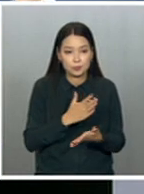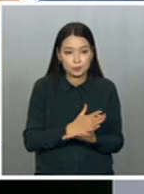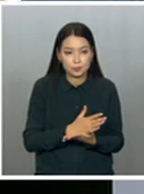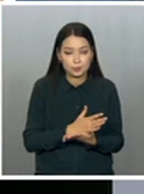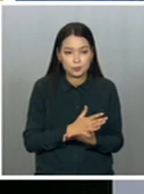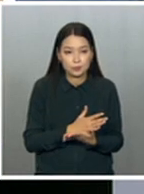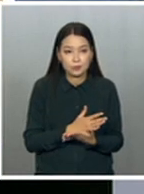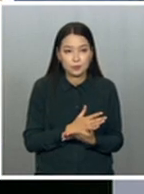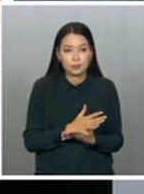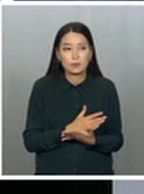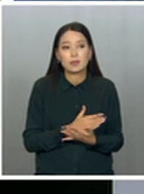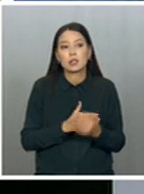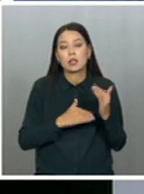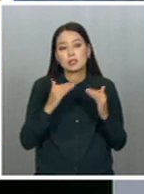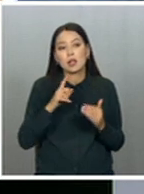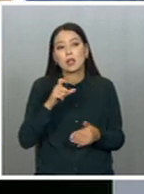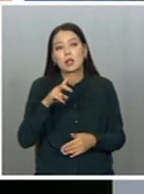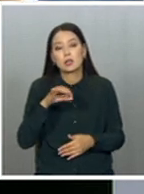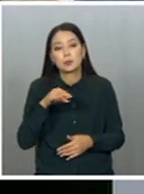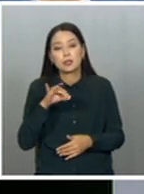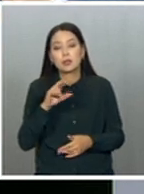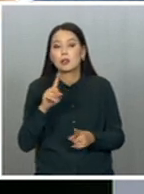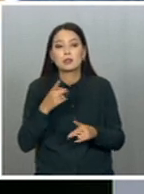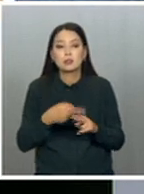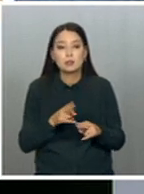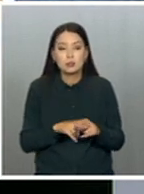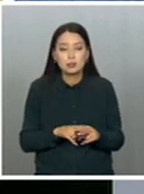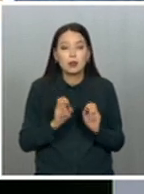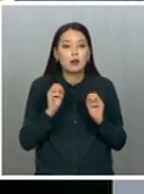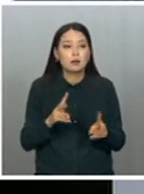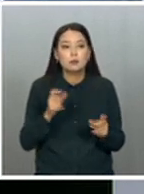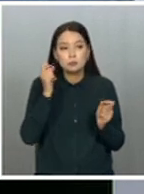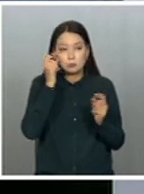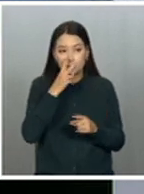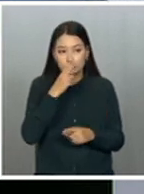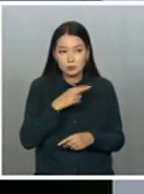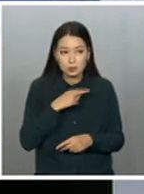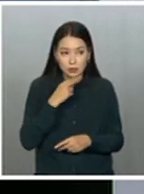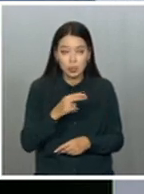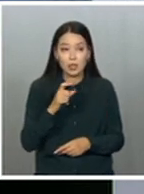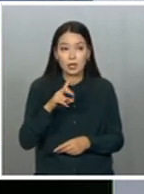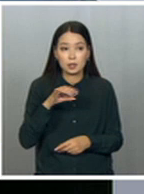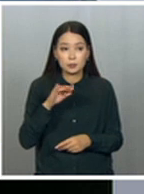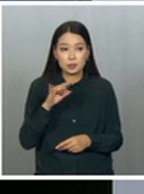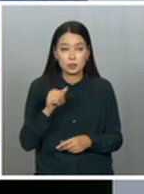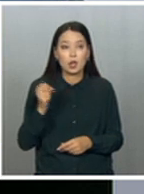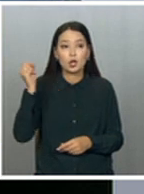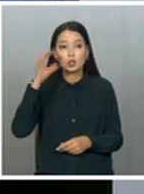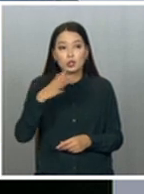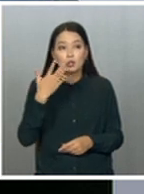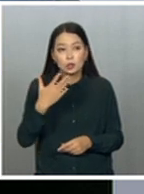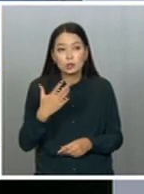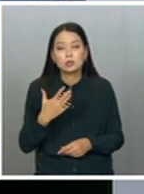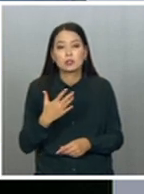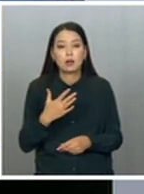Ал эклиптика дегеніміз не? Осыған толығымен тоқталып өтейік. Эклиптика күннің зодиак шоқ